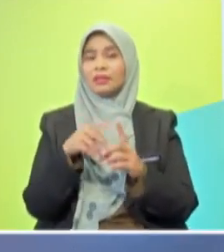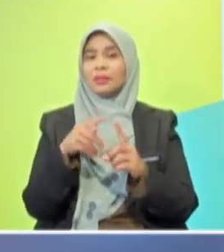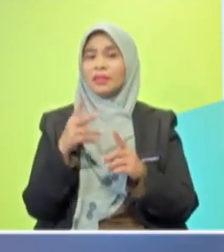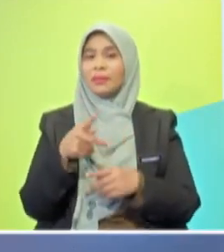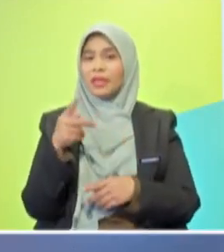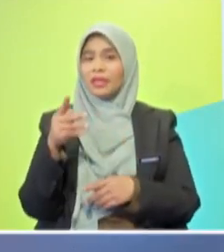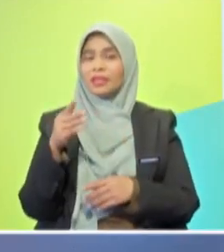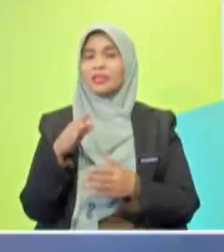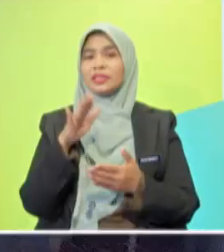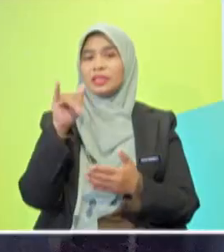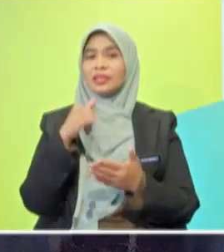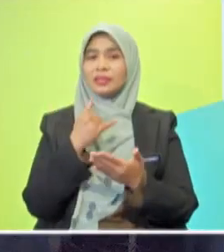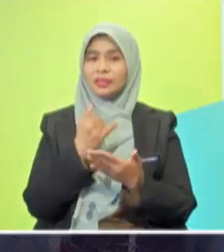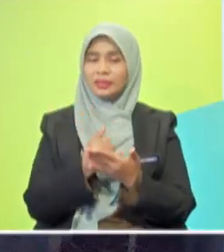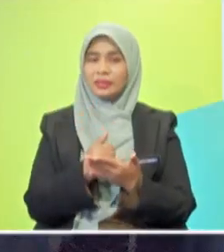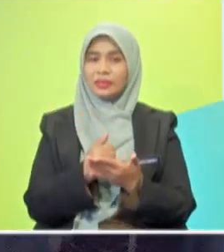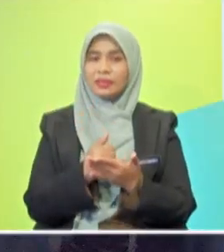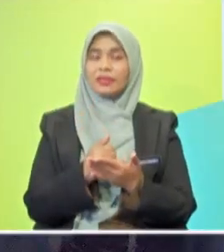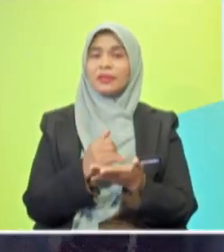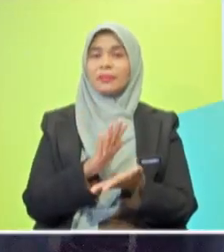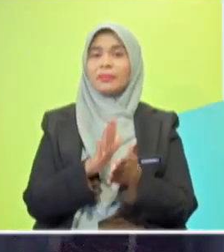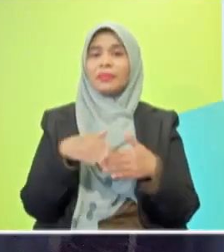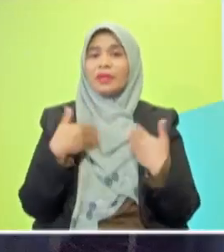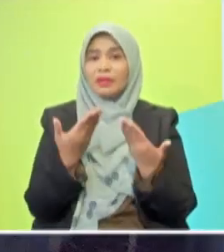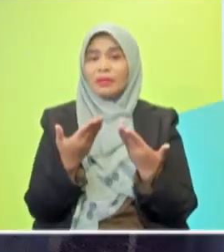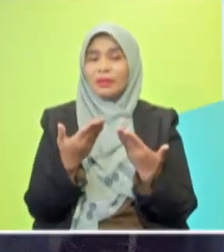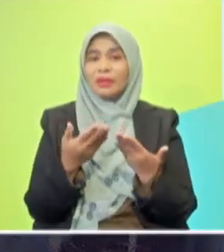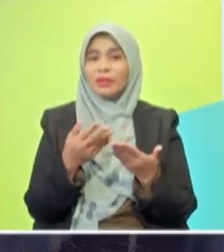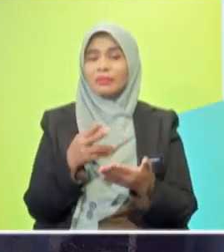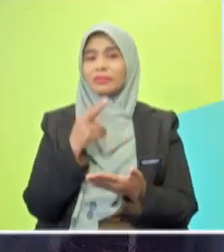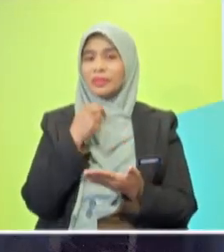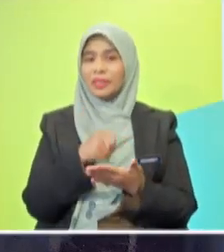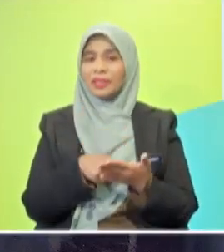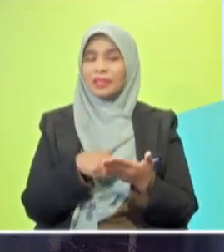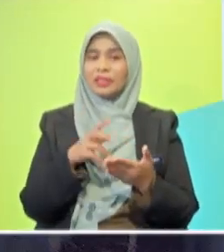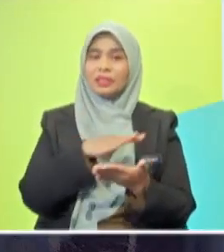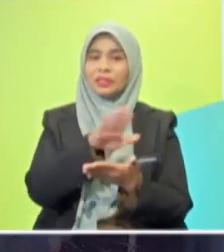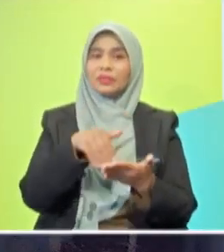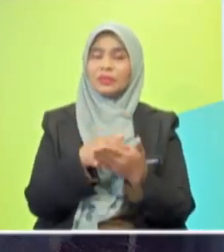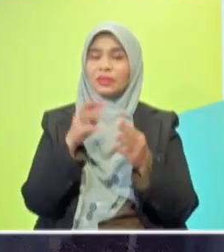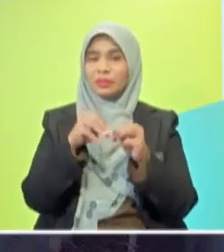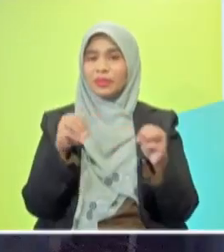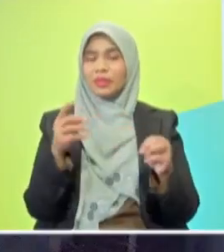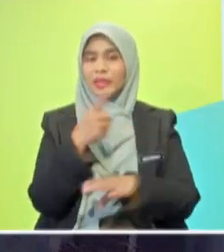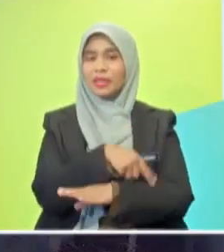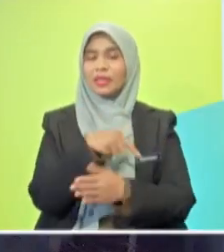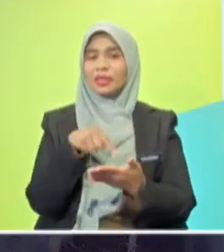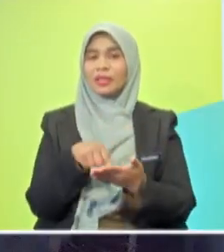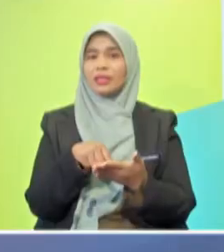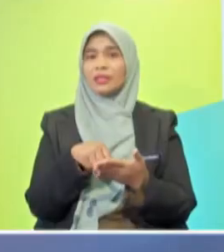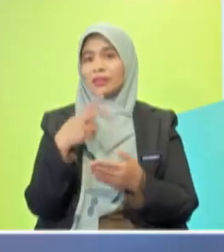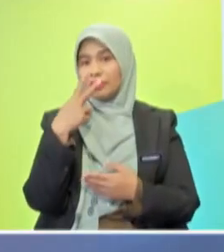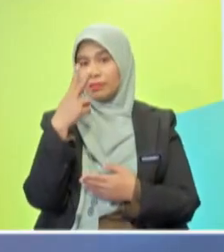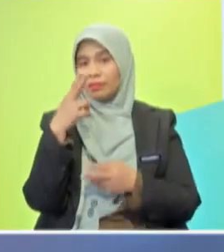perkara maksiat. Baik Ustazah. Jadi bagaimana dengan penilaian keseluruhan bagi murid-murid kita pada hari ini? Okey, dari pemerhatian